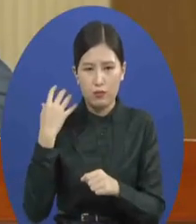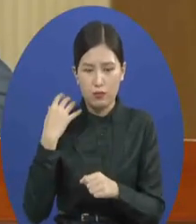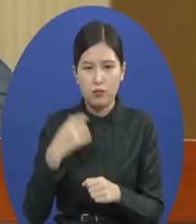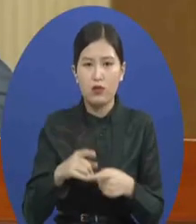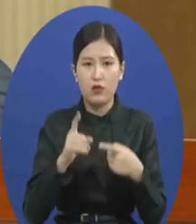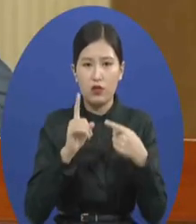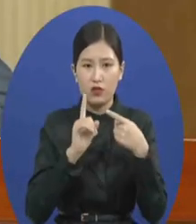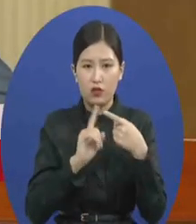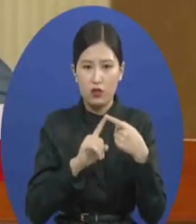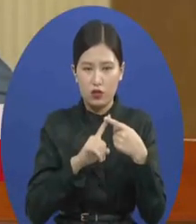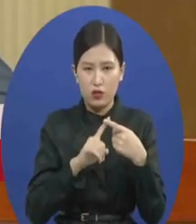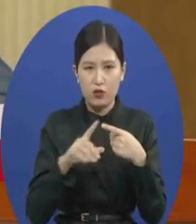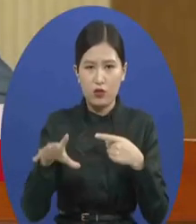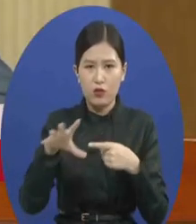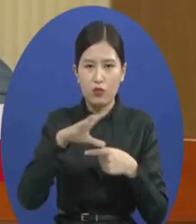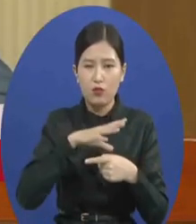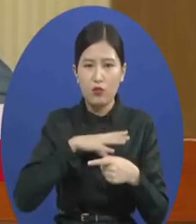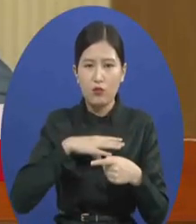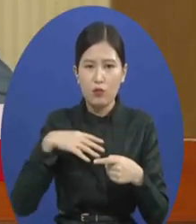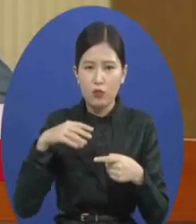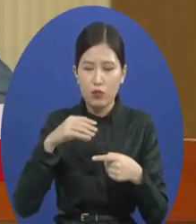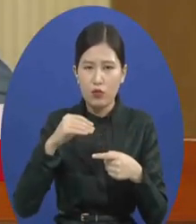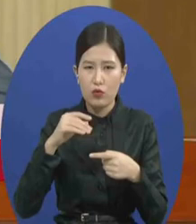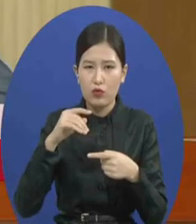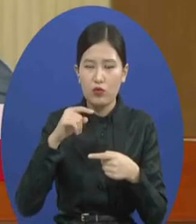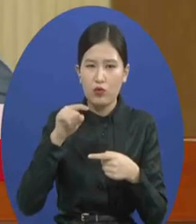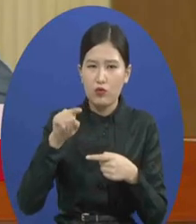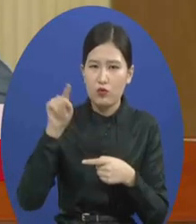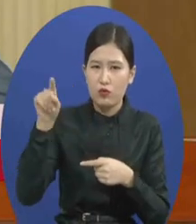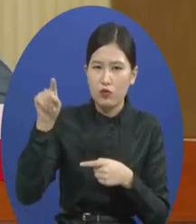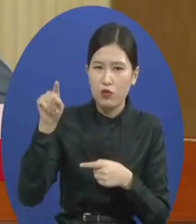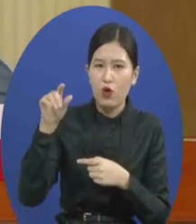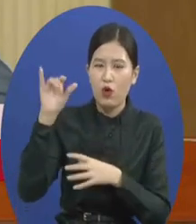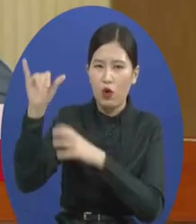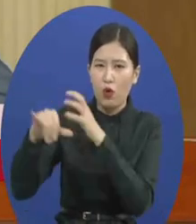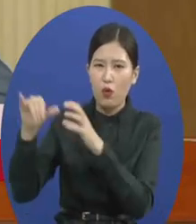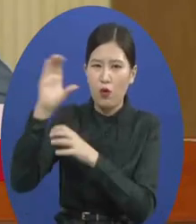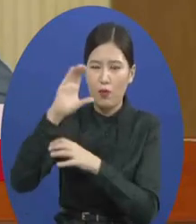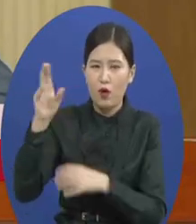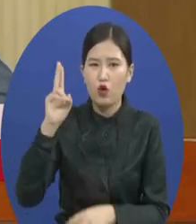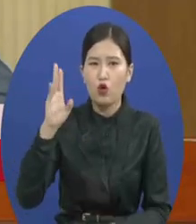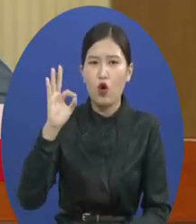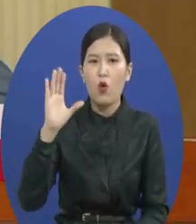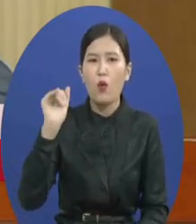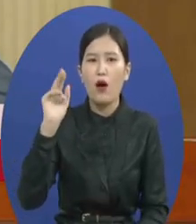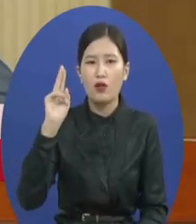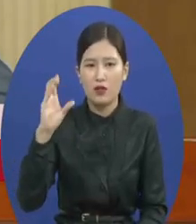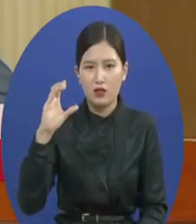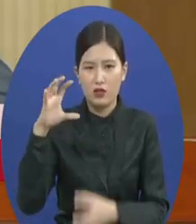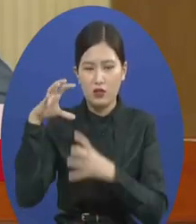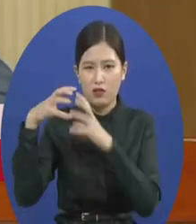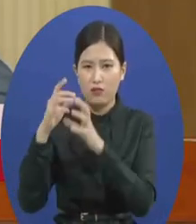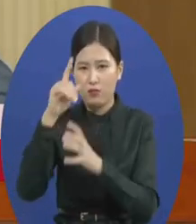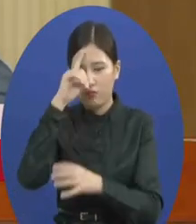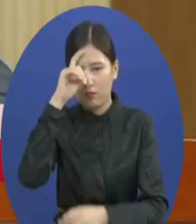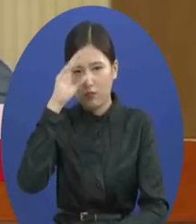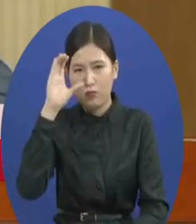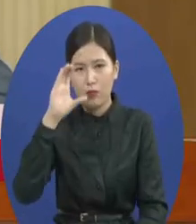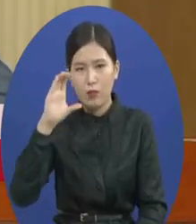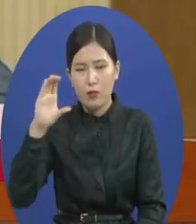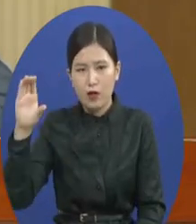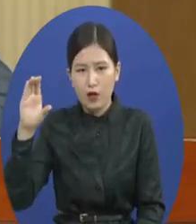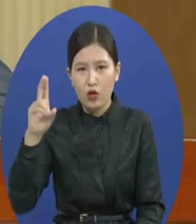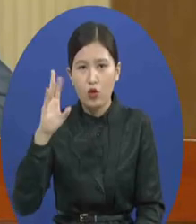нар олон улсын байгууллагууд байгаа. Үүний дотор тэр COVAX дэлхийн эрүүл мэндийн байгууллага. За дэлхийн